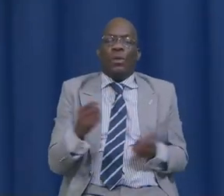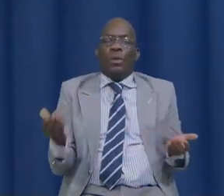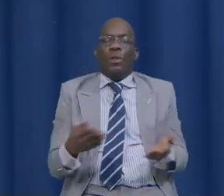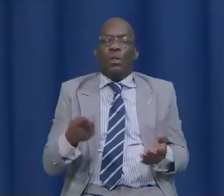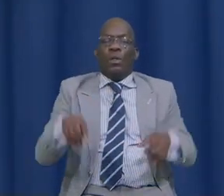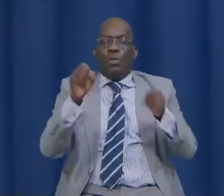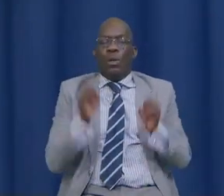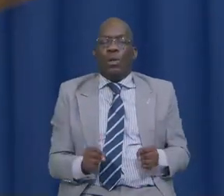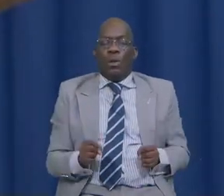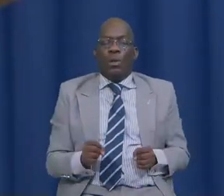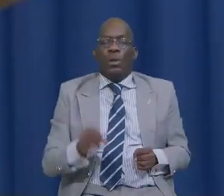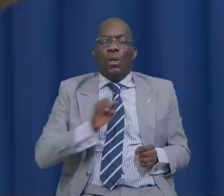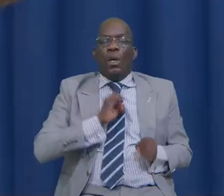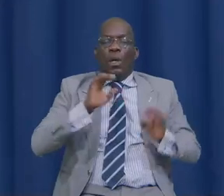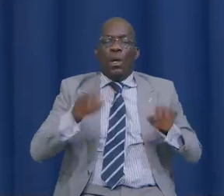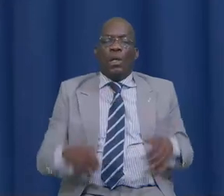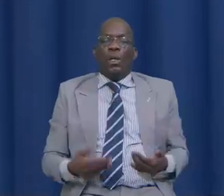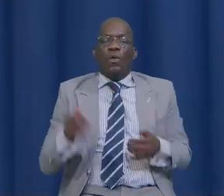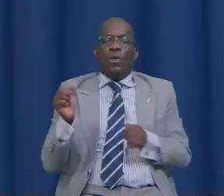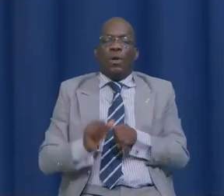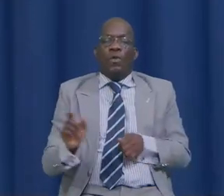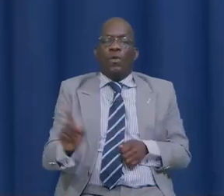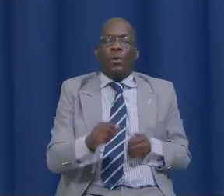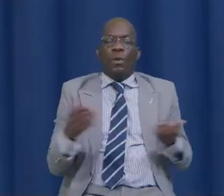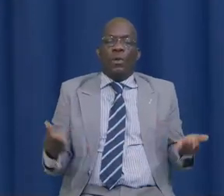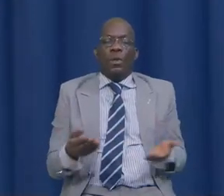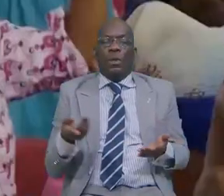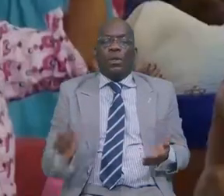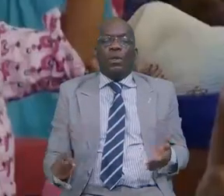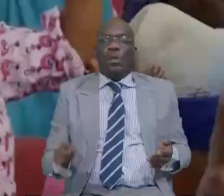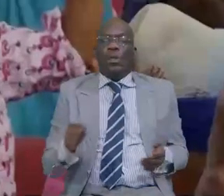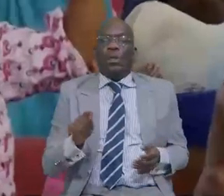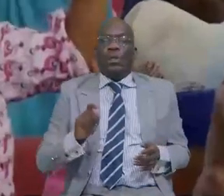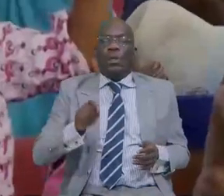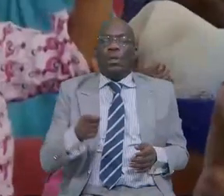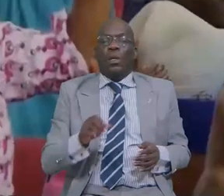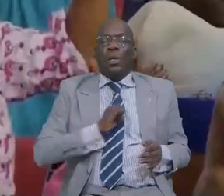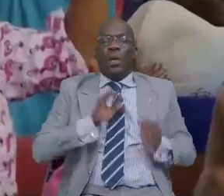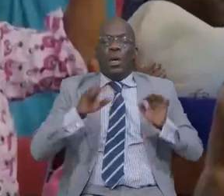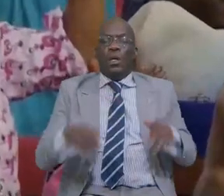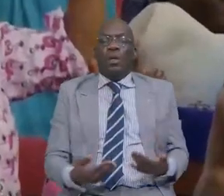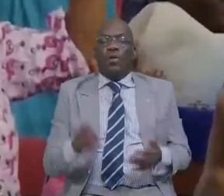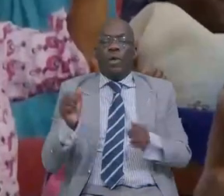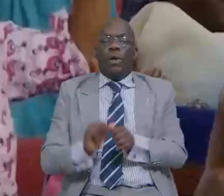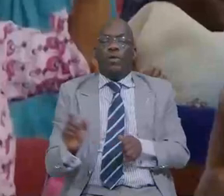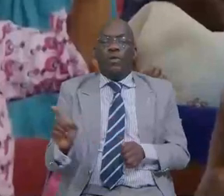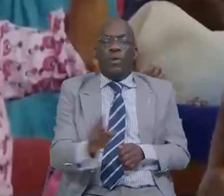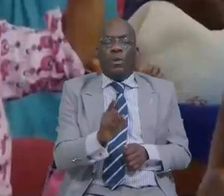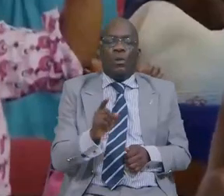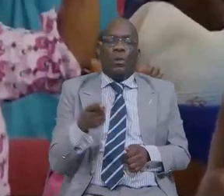pouvoir, je donne à chacun ici la clé, je donne à chacun